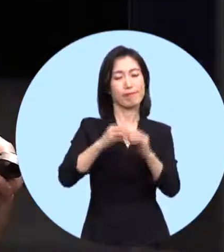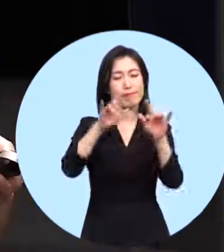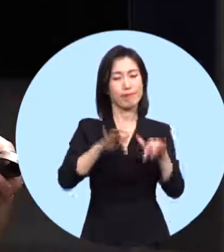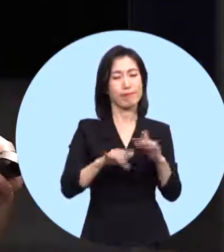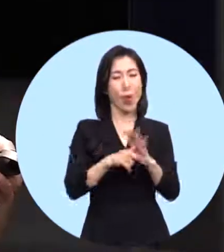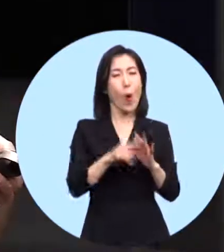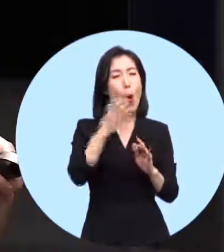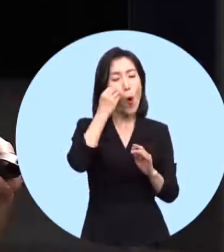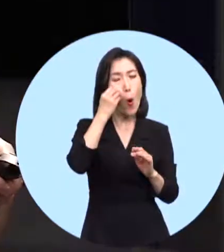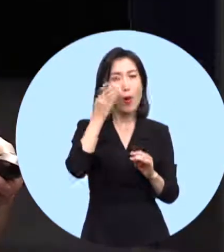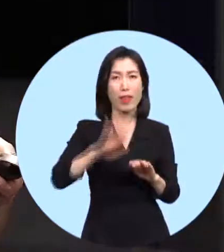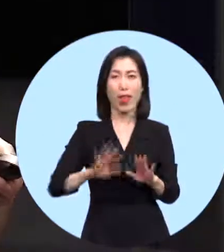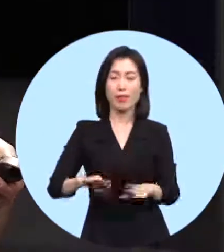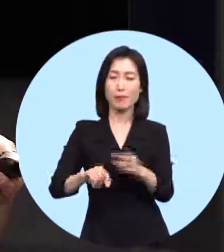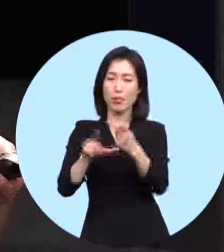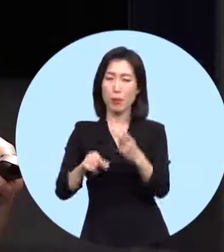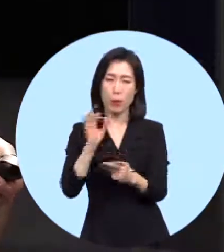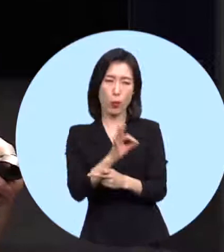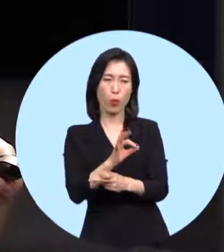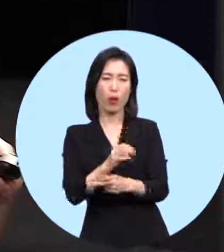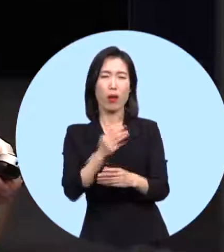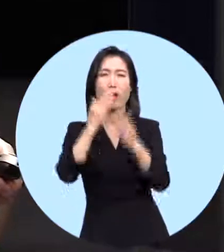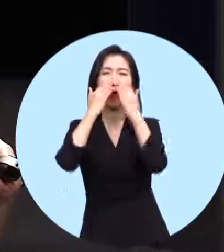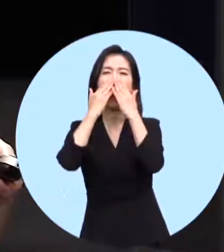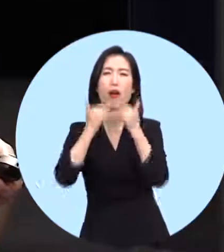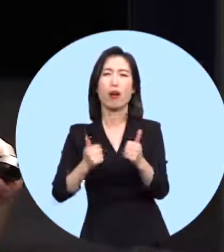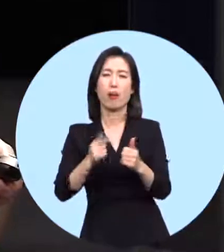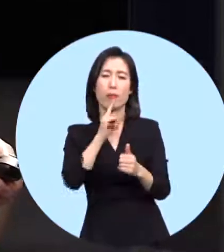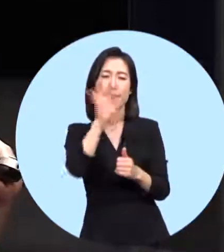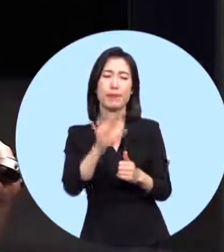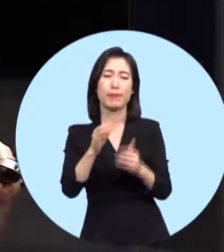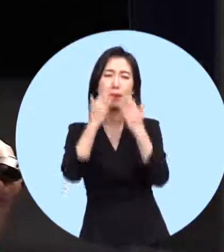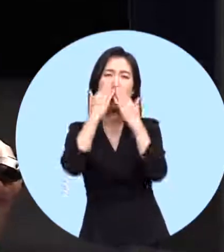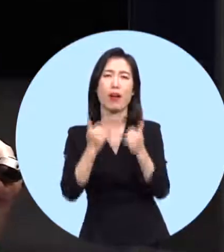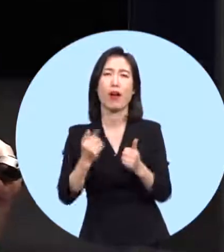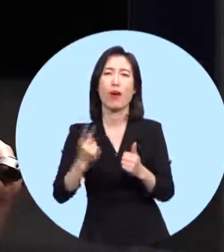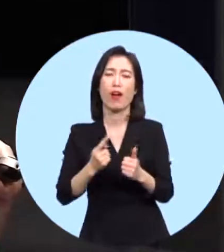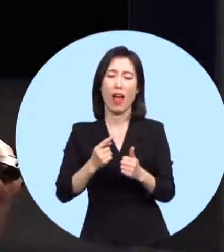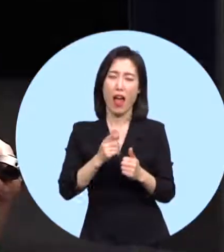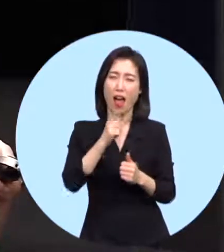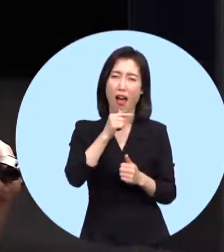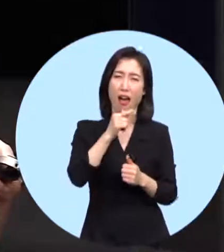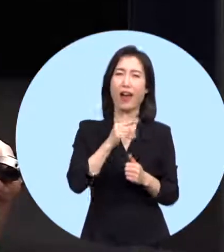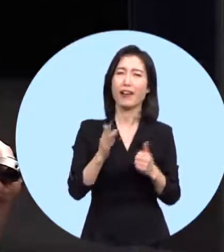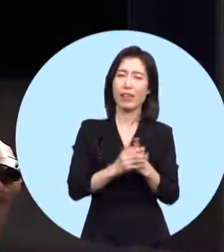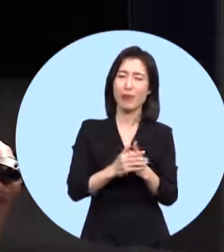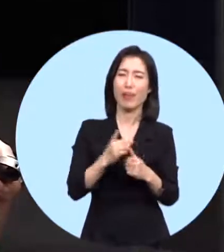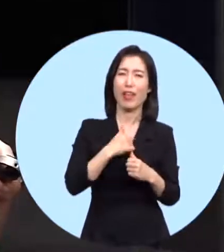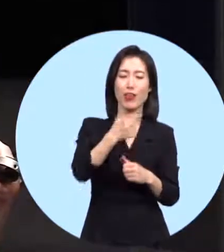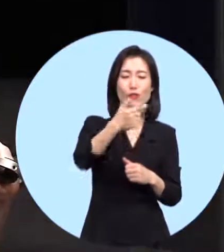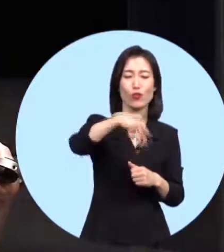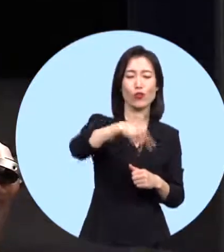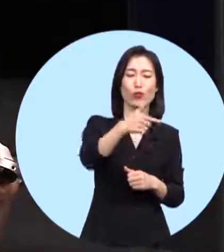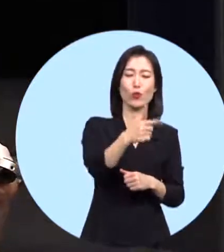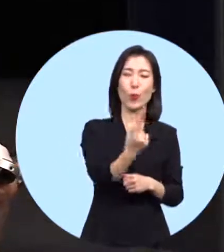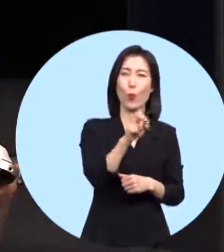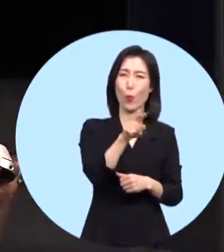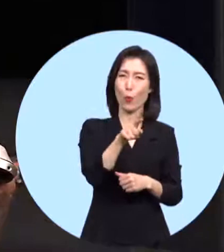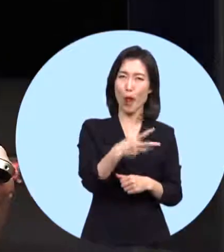또 그거냐 진부하다. 그래서 저는 컨셉을 뉴노멀에서